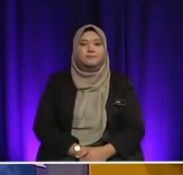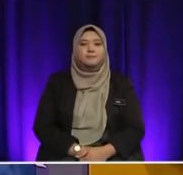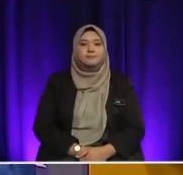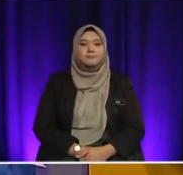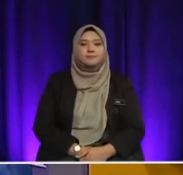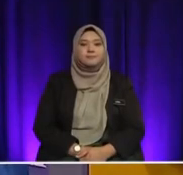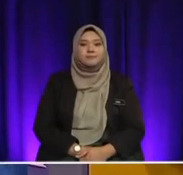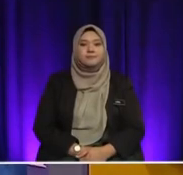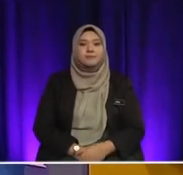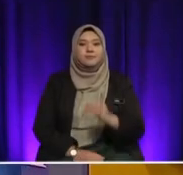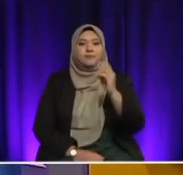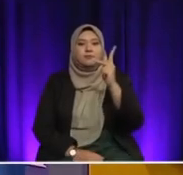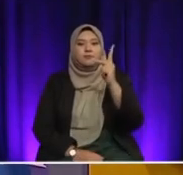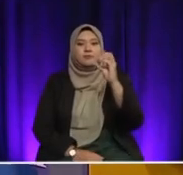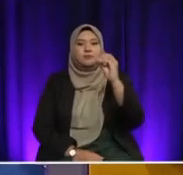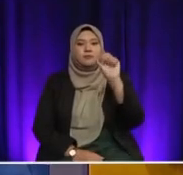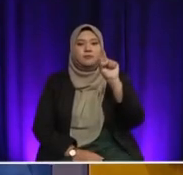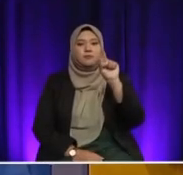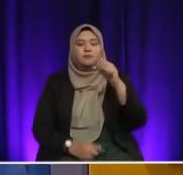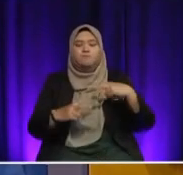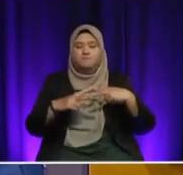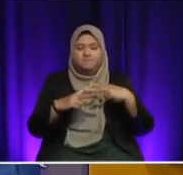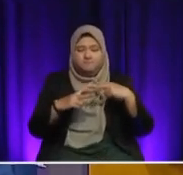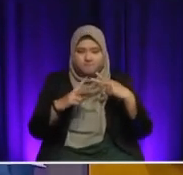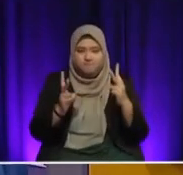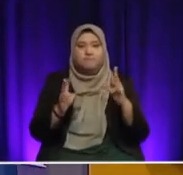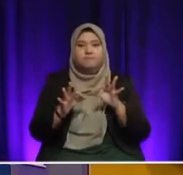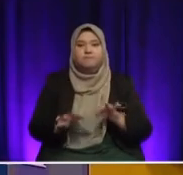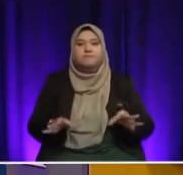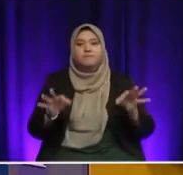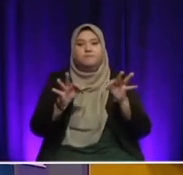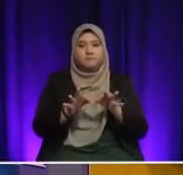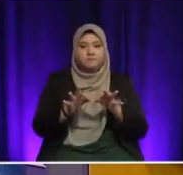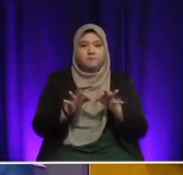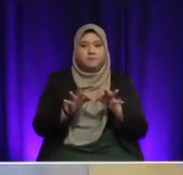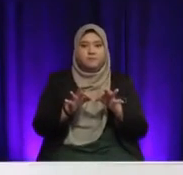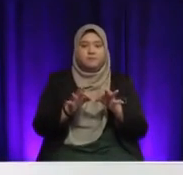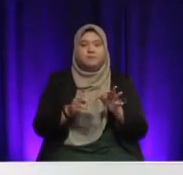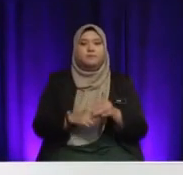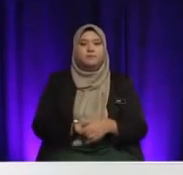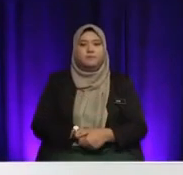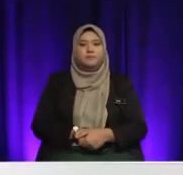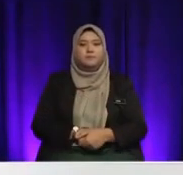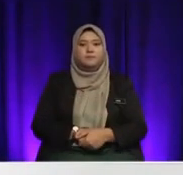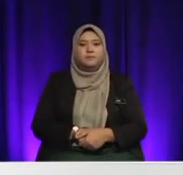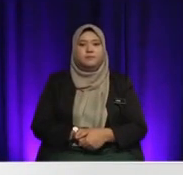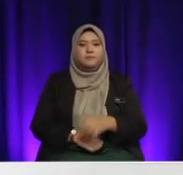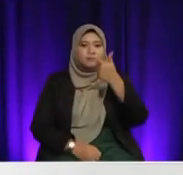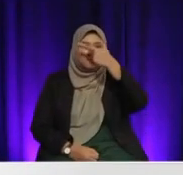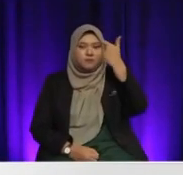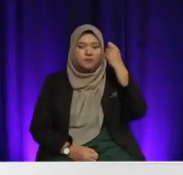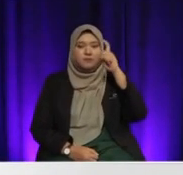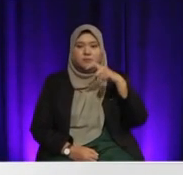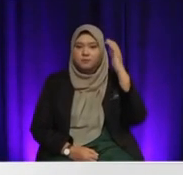mereka terlalu mahal bayar pekerja? Adakah mereka gunakan elektrik banyak sangat? Jadi itu tujuan mereka membuat pengiraan